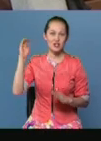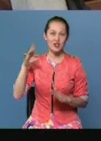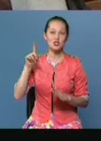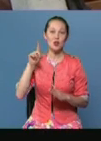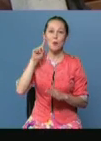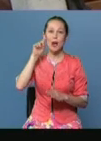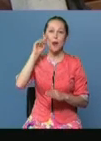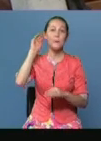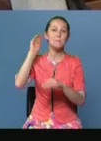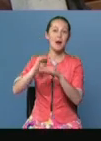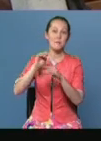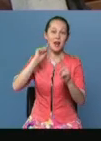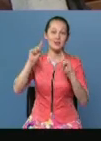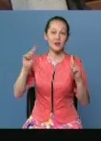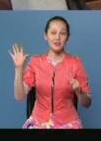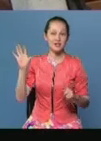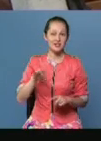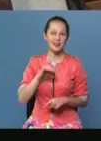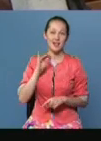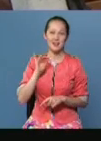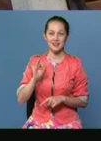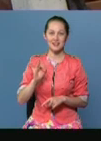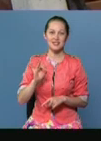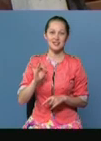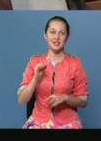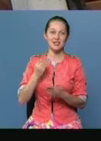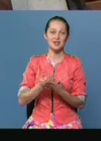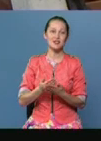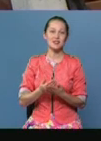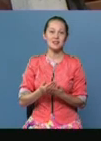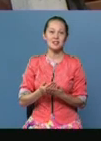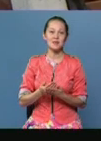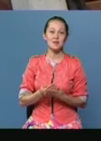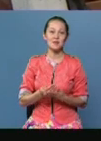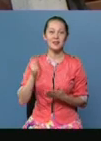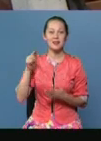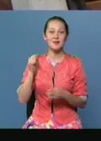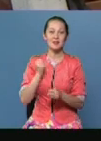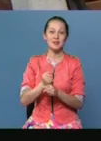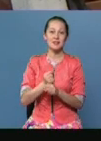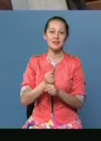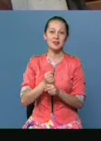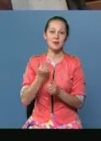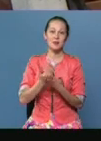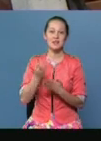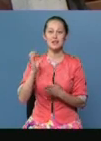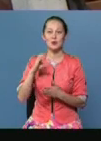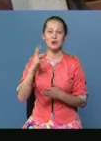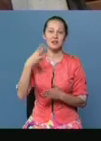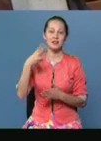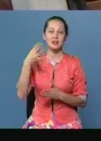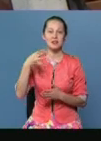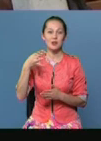свет звезд. И происходит она на долгой выдержке, то есть кадр делается секунд 30-40, а то